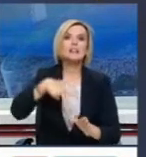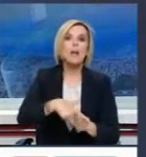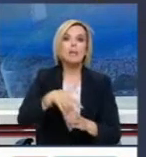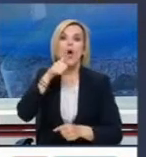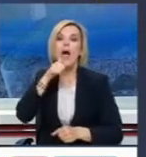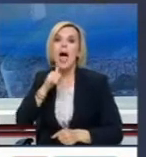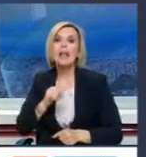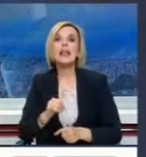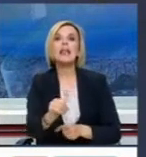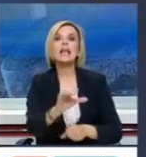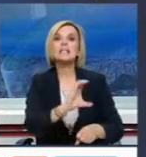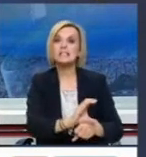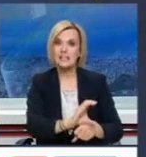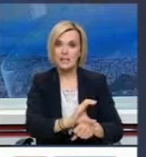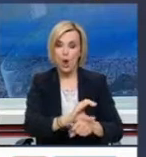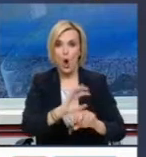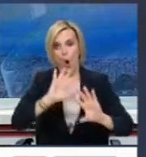θα ξανανοίξουν επιχειρήσεις,